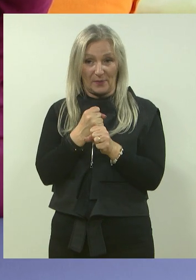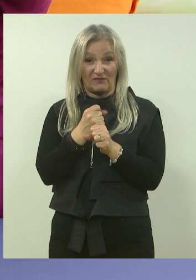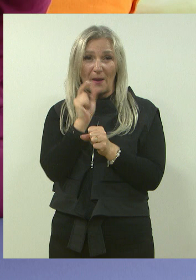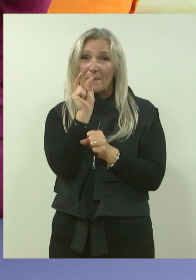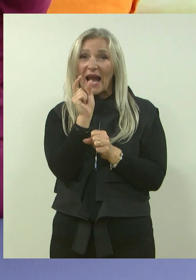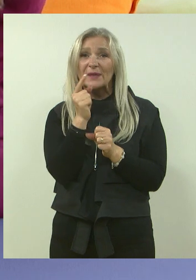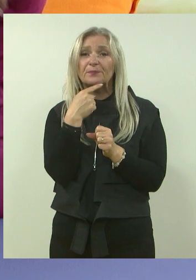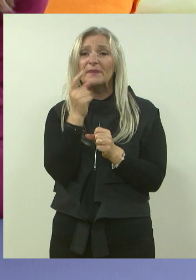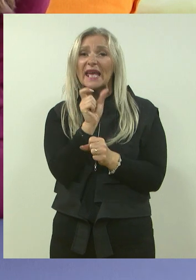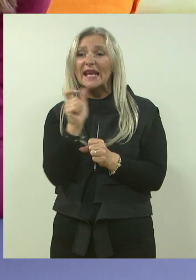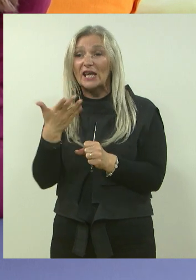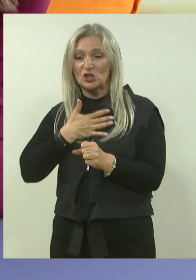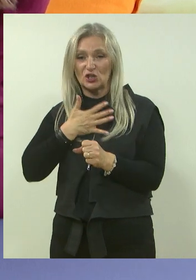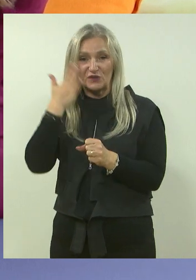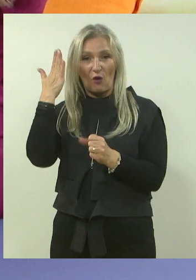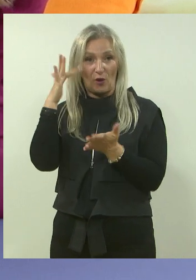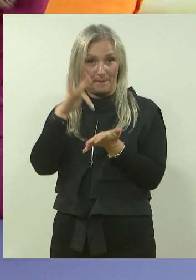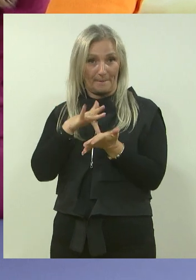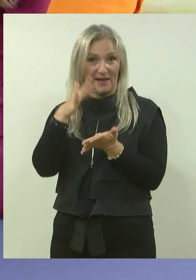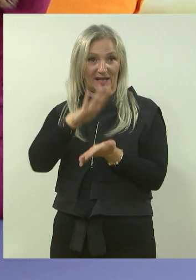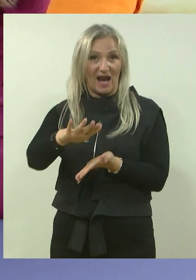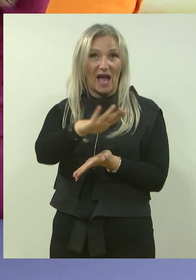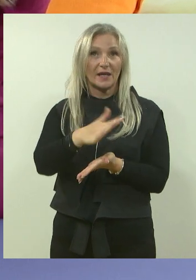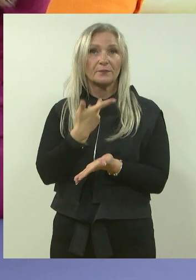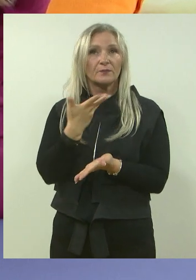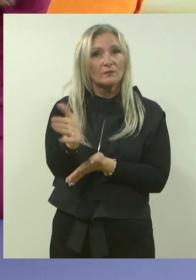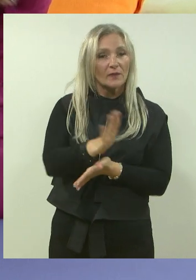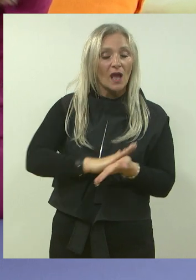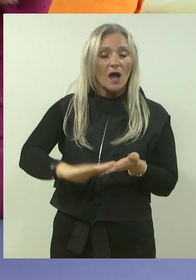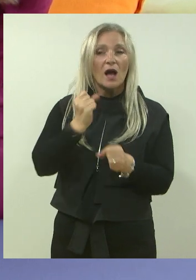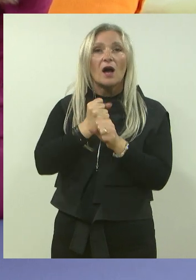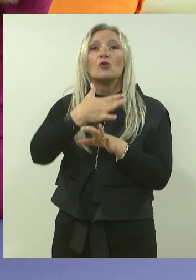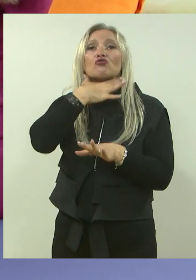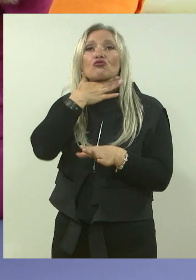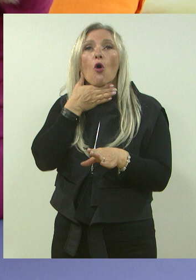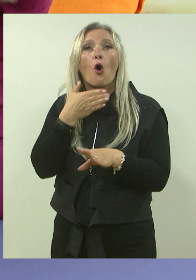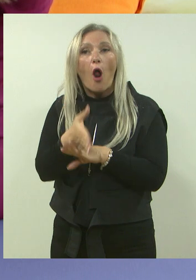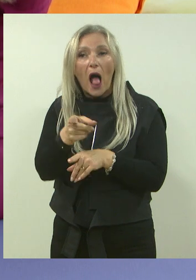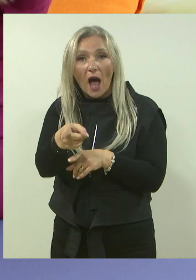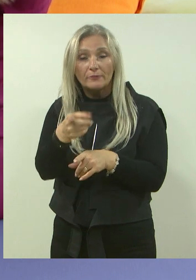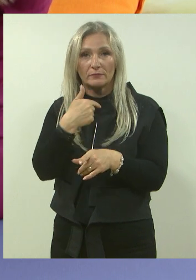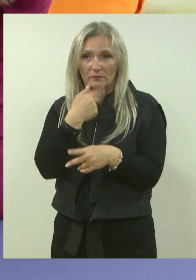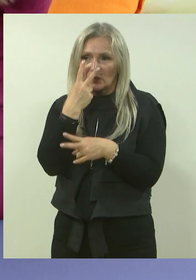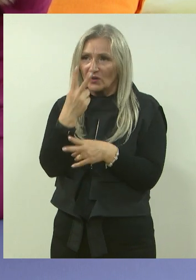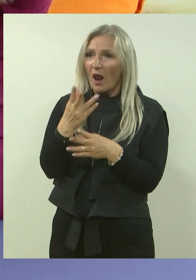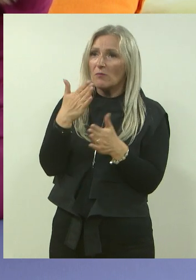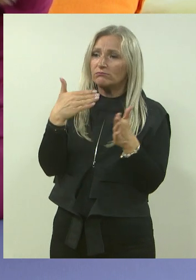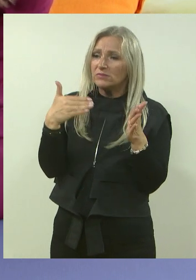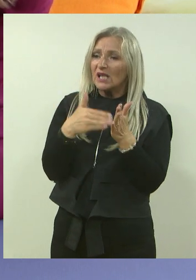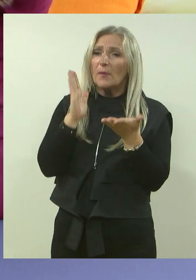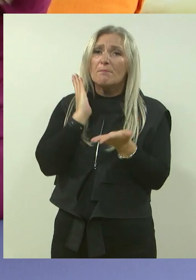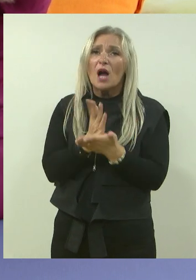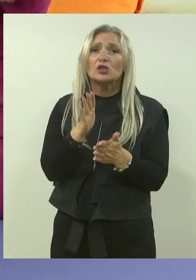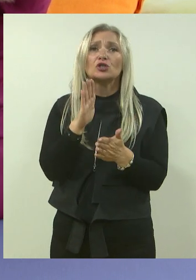kraja. Ali kako sam počela raditi u školi, nekako sam vidjela da je potrebno nešto upravo među